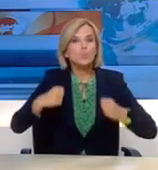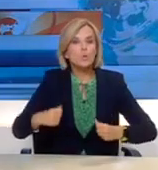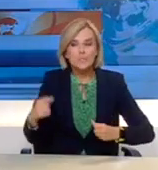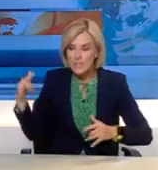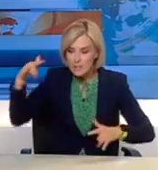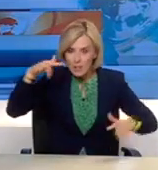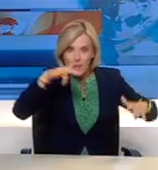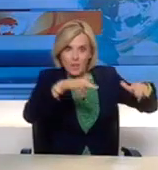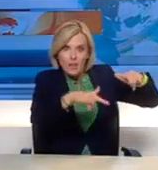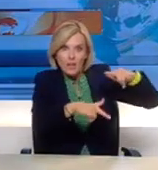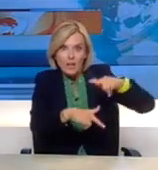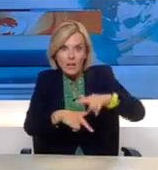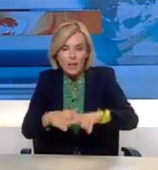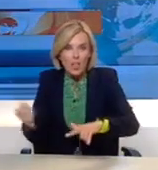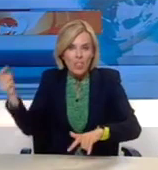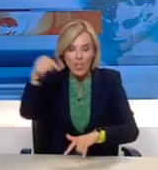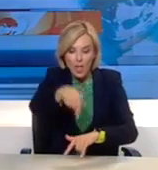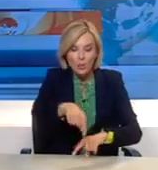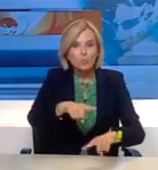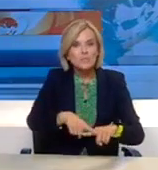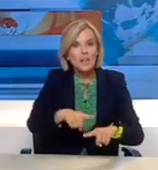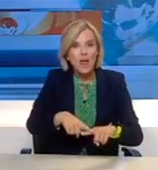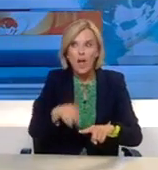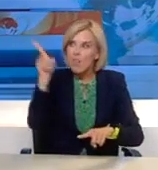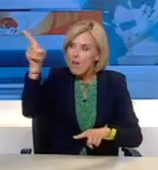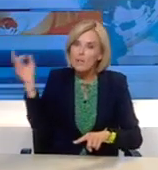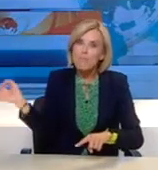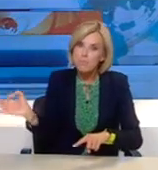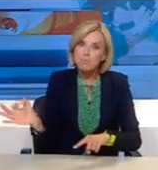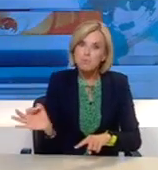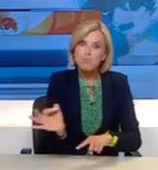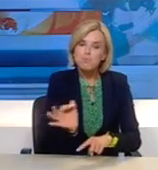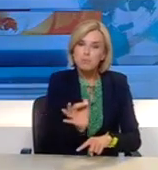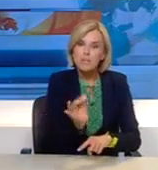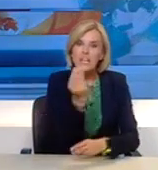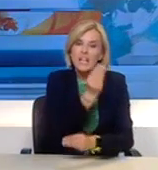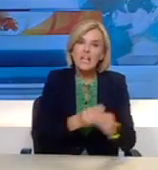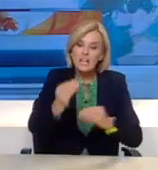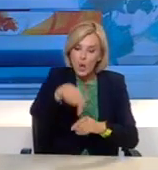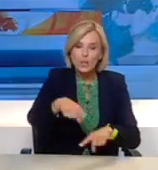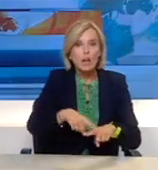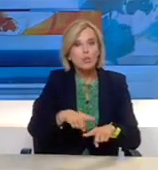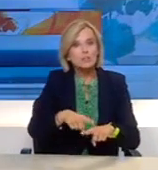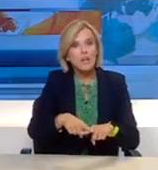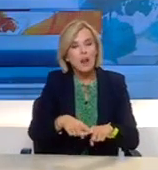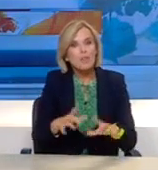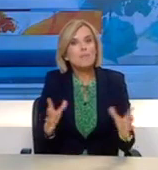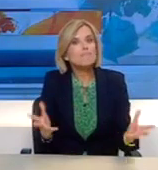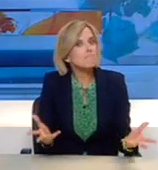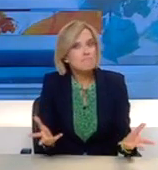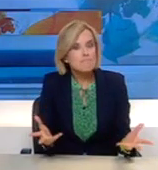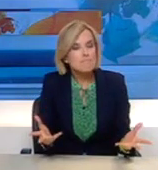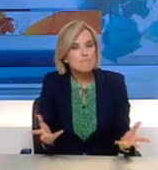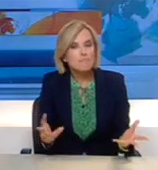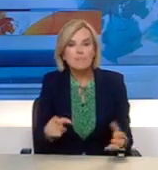τα επιδημιολογικά δεδομένα που έχετε έως σήμερα, ποια είναι η εκτίμησή σας για τους καλοκαιρινούς μήνες? Έχει τελειώσει η πανδημία στην Ελλάδα με